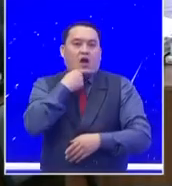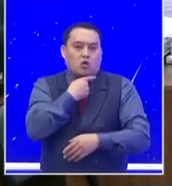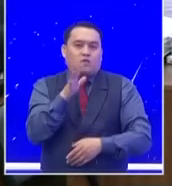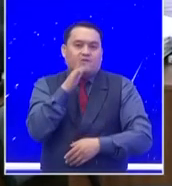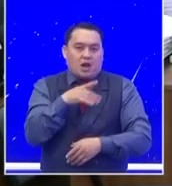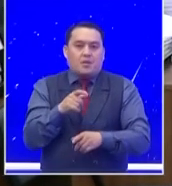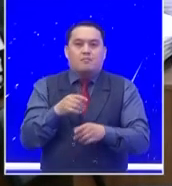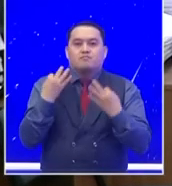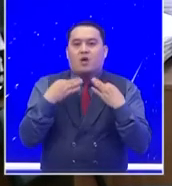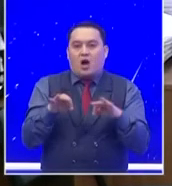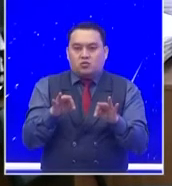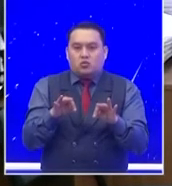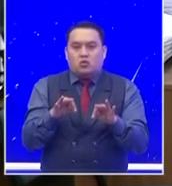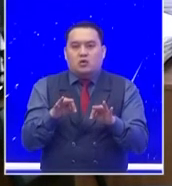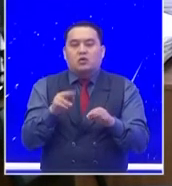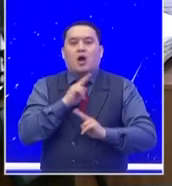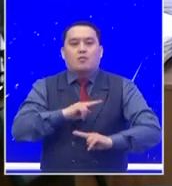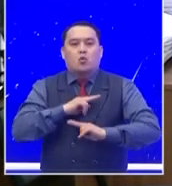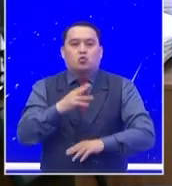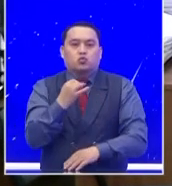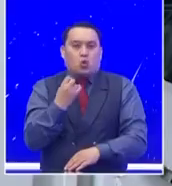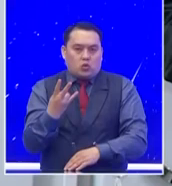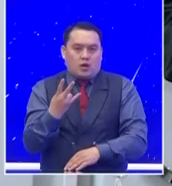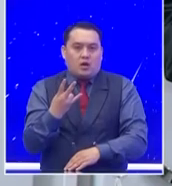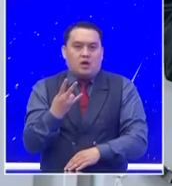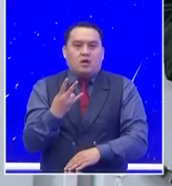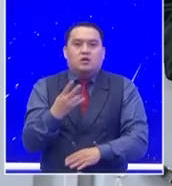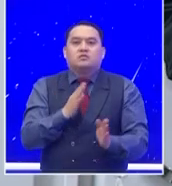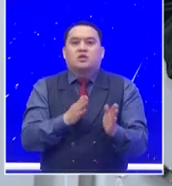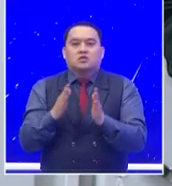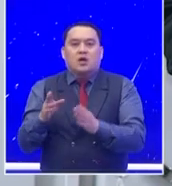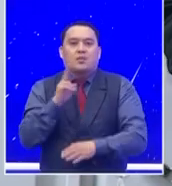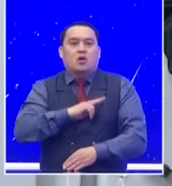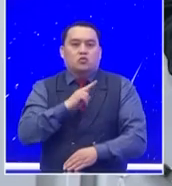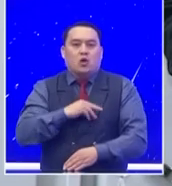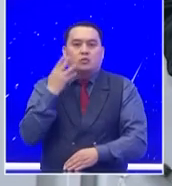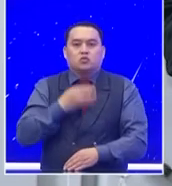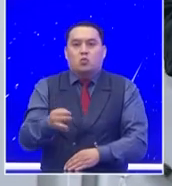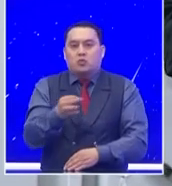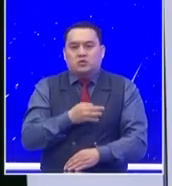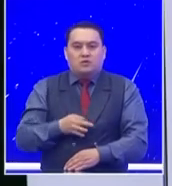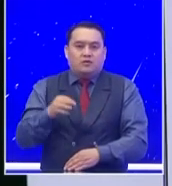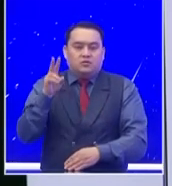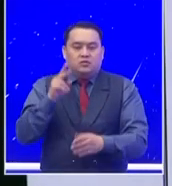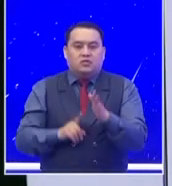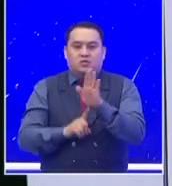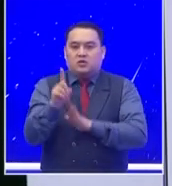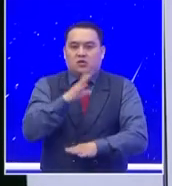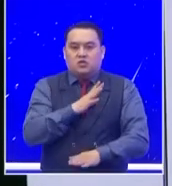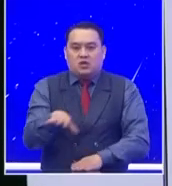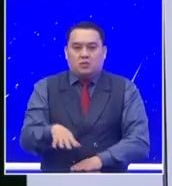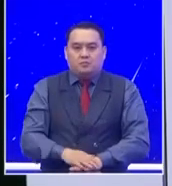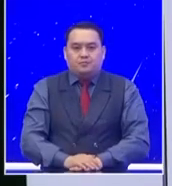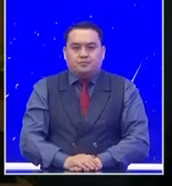время граждан и позволит разгрузить работу тонов однако эта система работы в алматинской области и пока не запущена